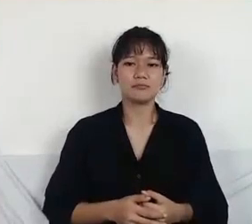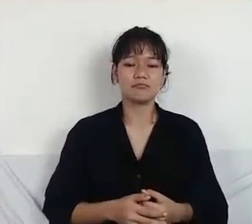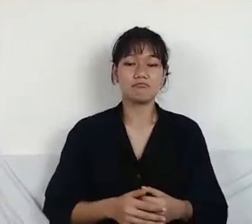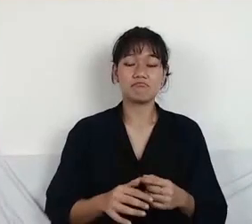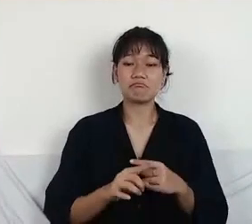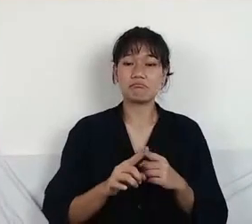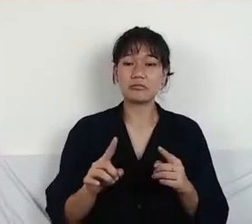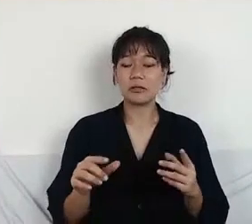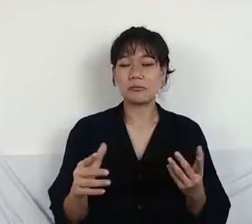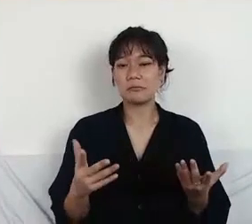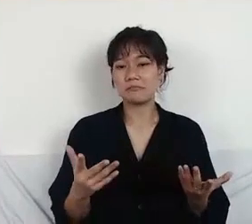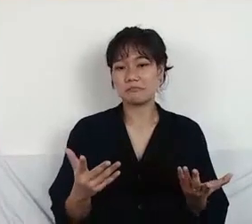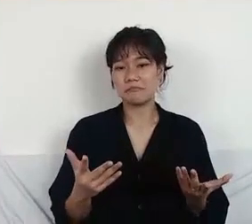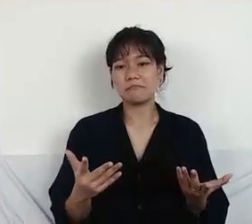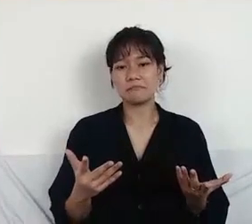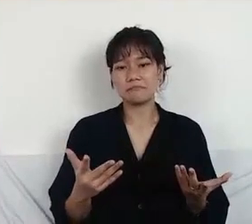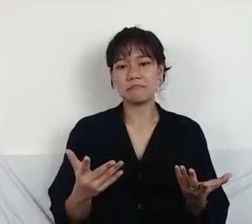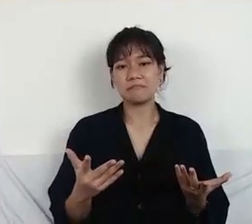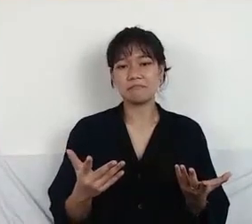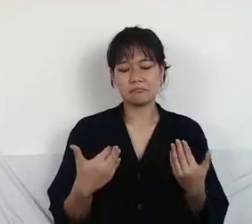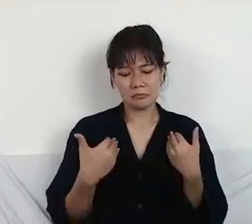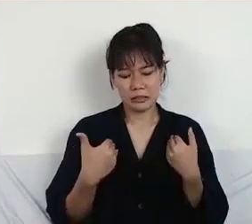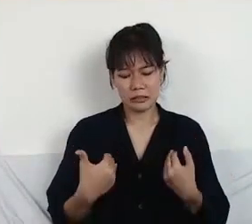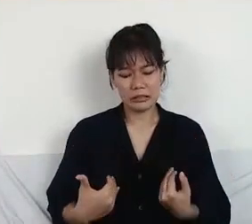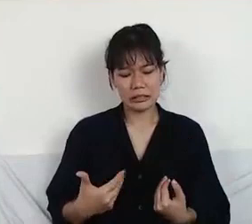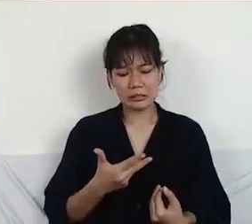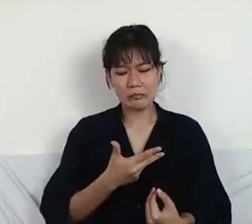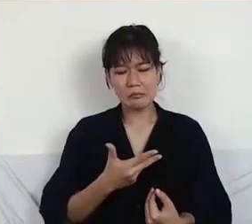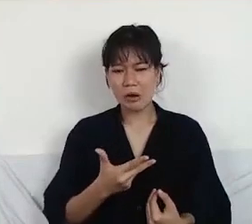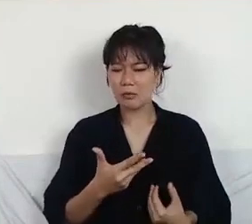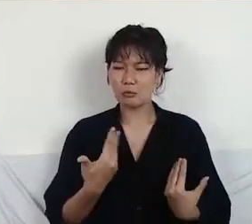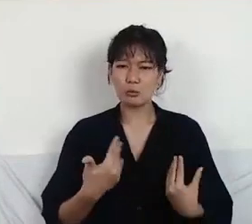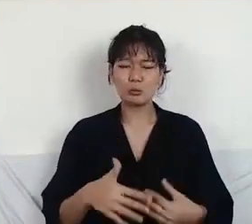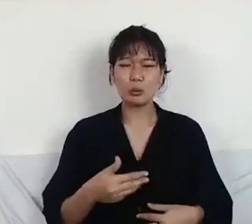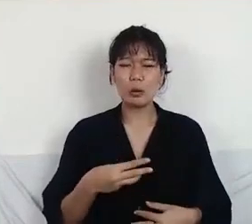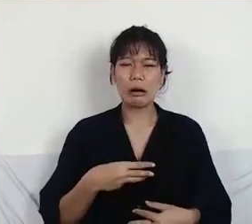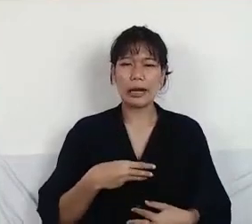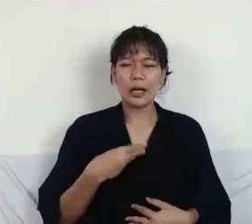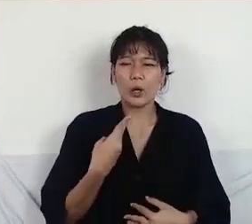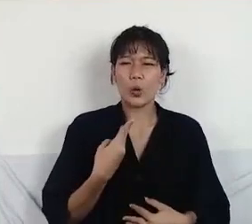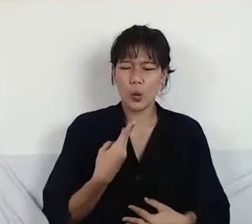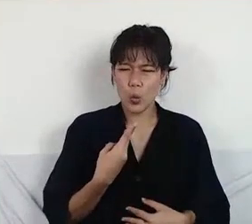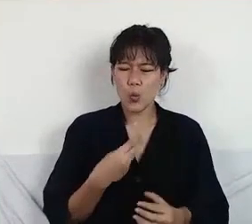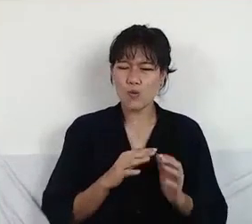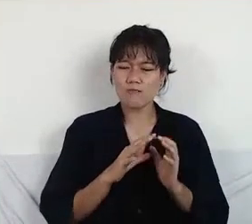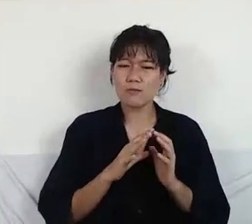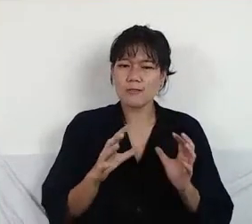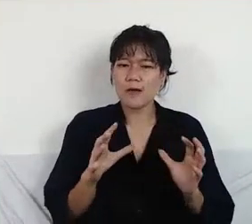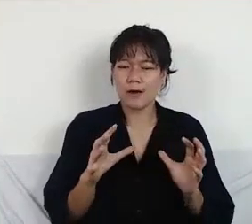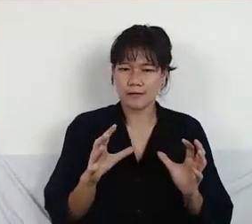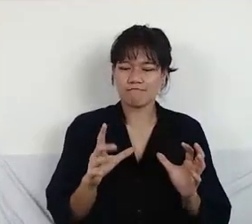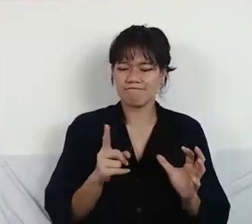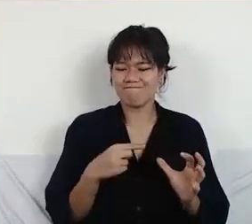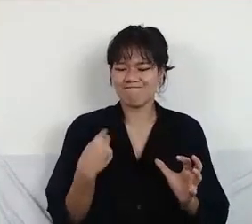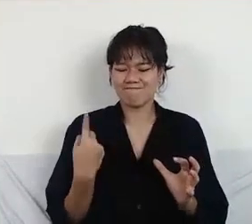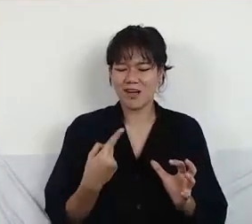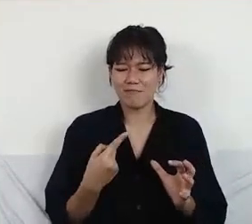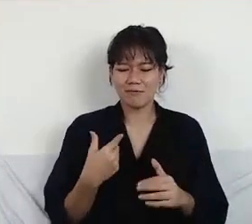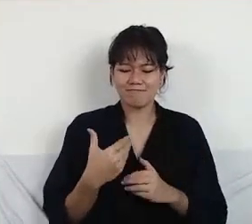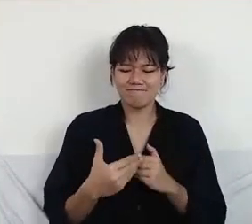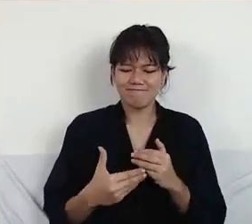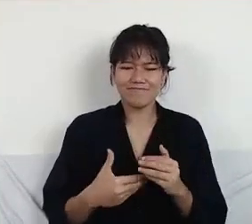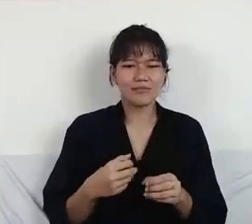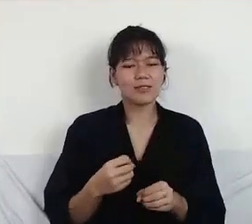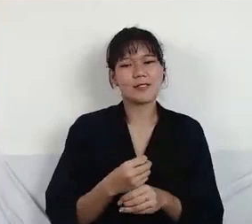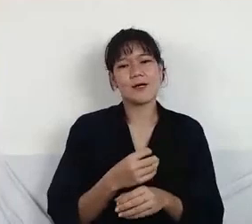Akan tetapi, kehendak diri ternyata lebih menguasai akal kami, sehingga kami gagal menjadi